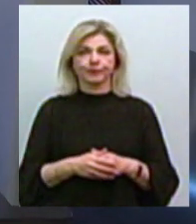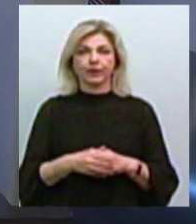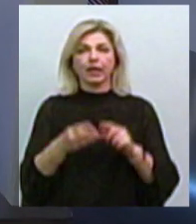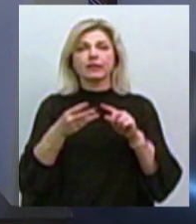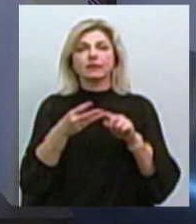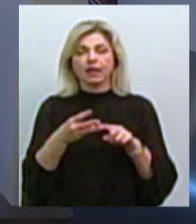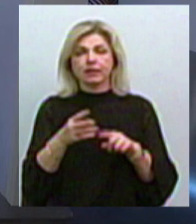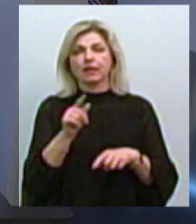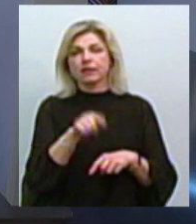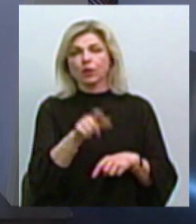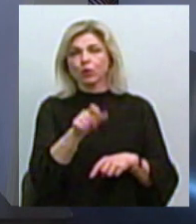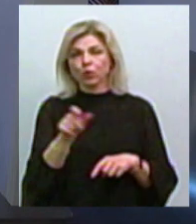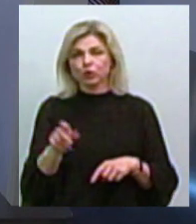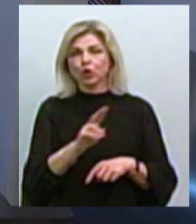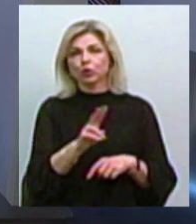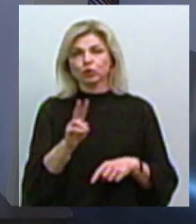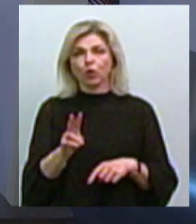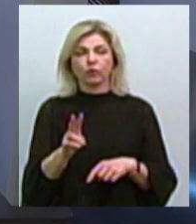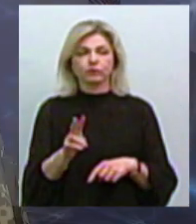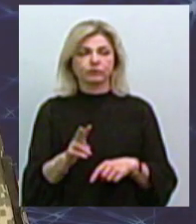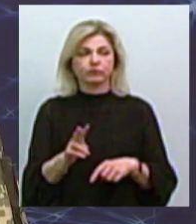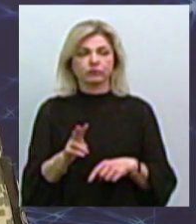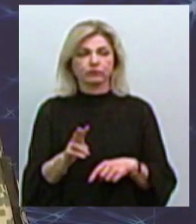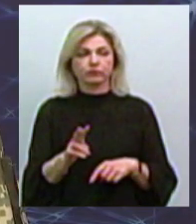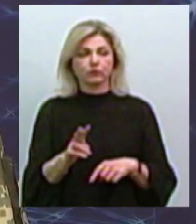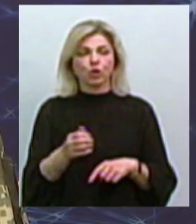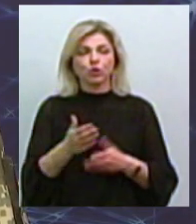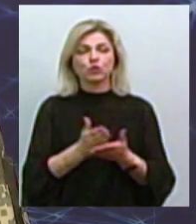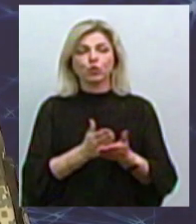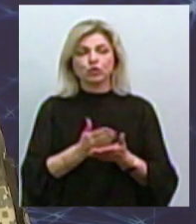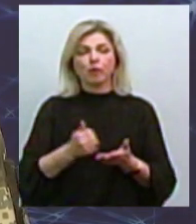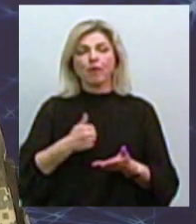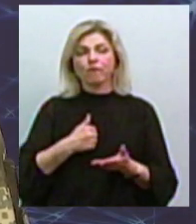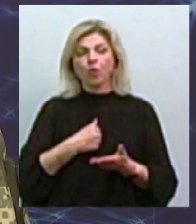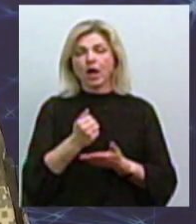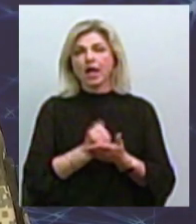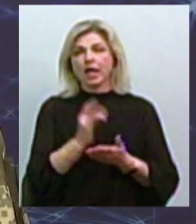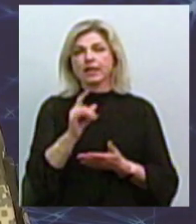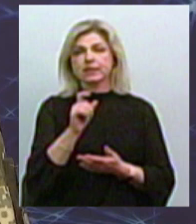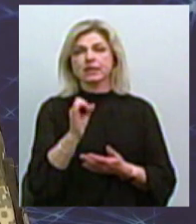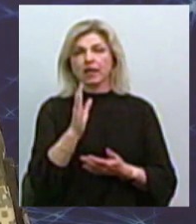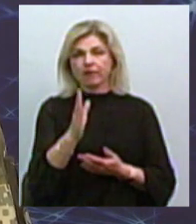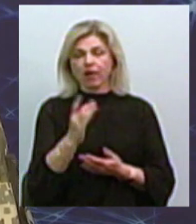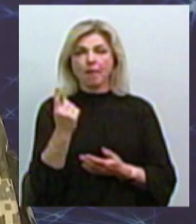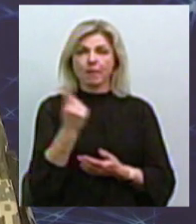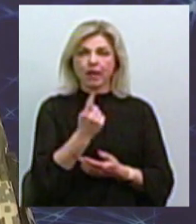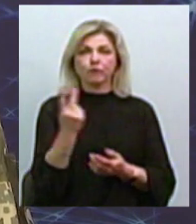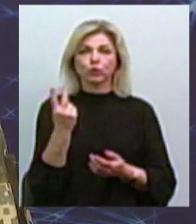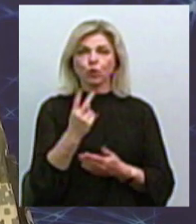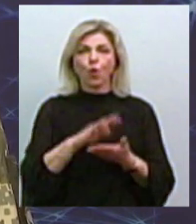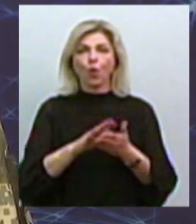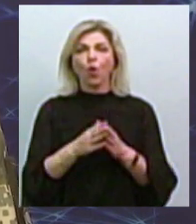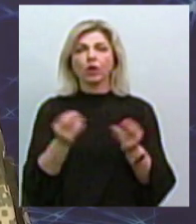Наступна категорія – це ті громадяни, які пройшли службу в військовому резерві протягом строків першого та другого контрактів,